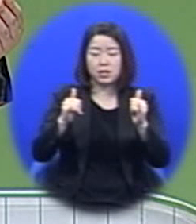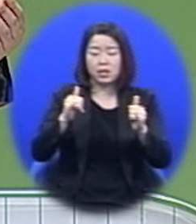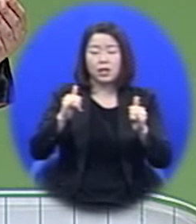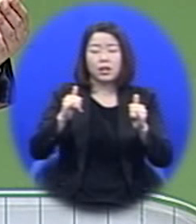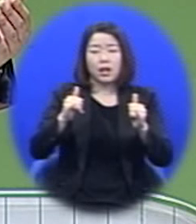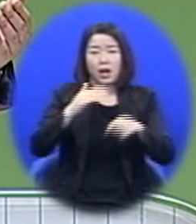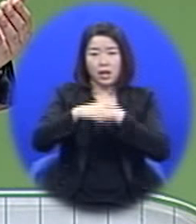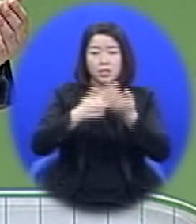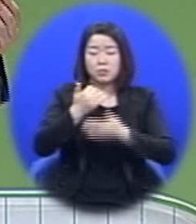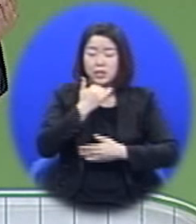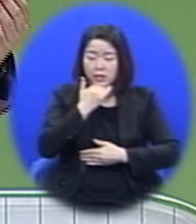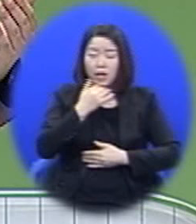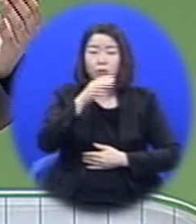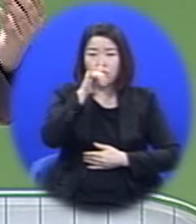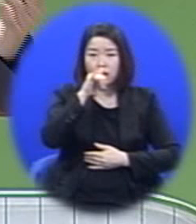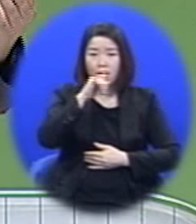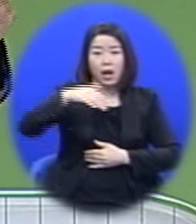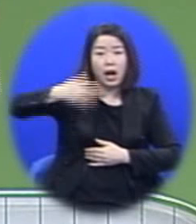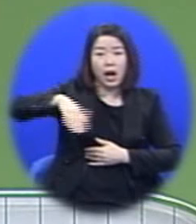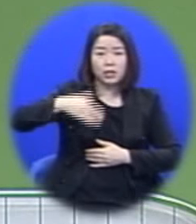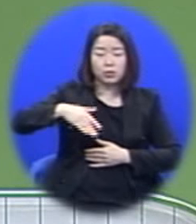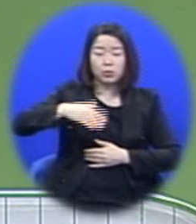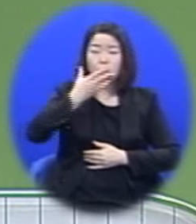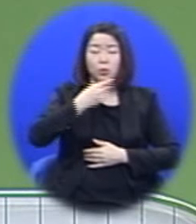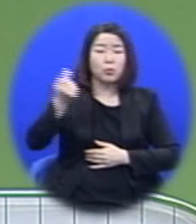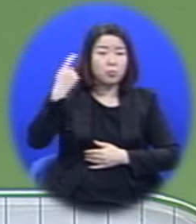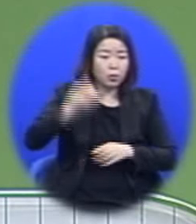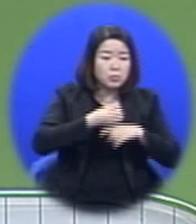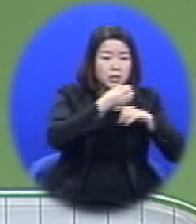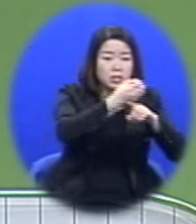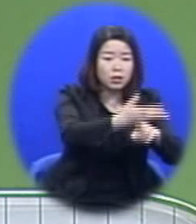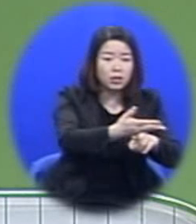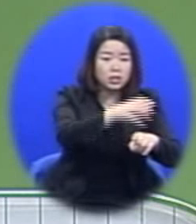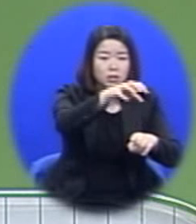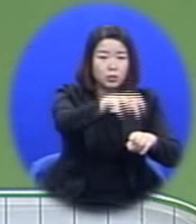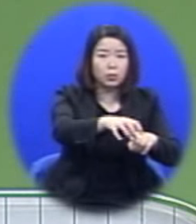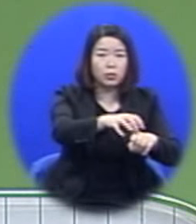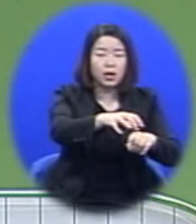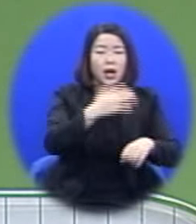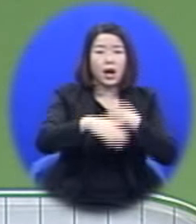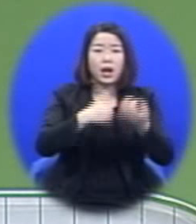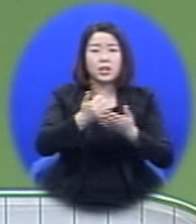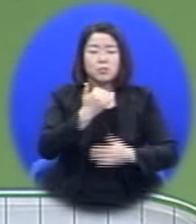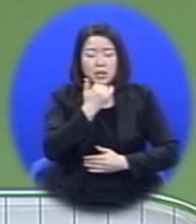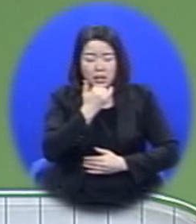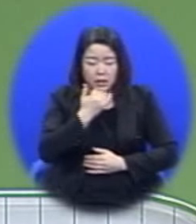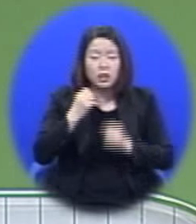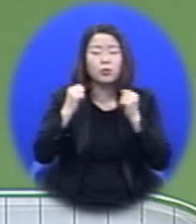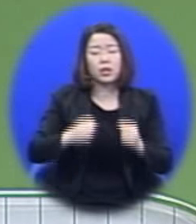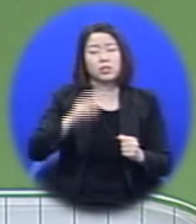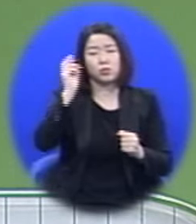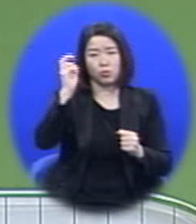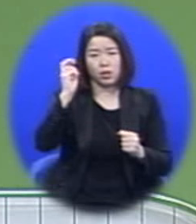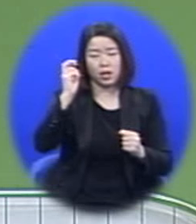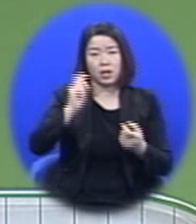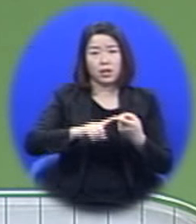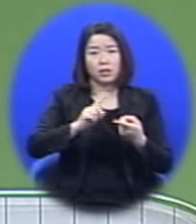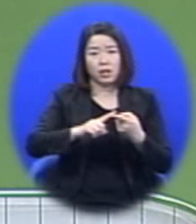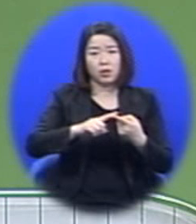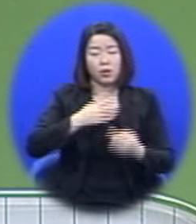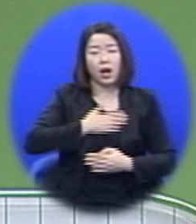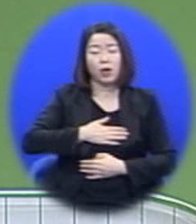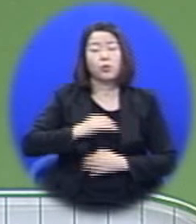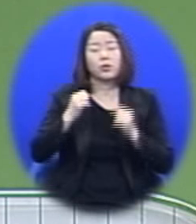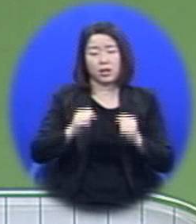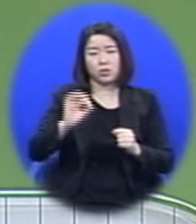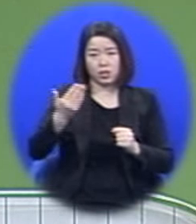기다리시는구나. 아직도 복음이 전해질 곳에 복음이 전해지기를 하나님이 그렇게 기다리시는구나 하는 사실은 알고 있으셔야